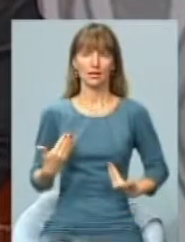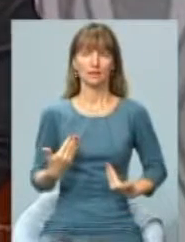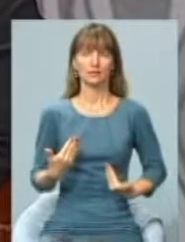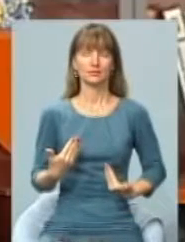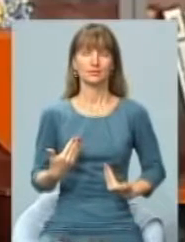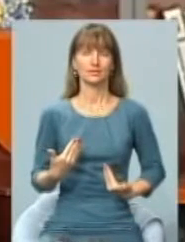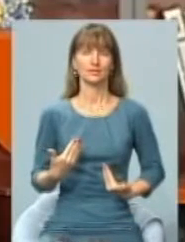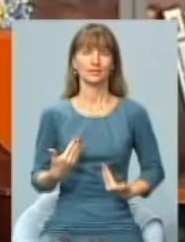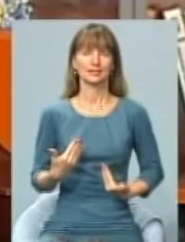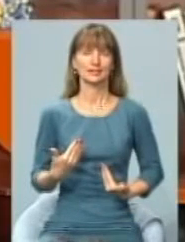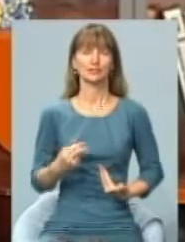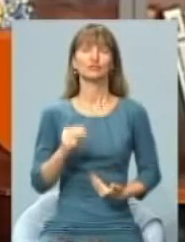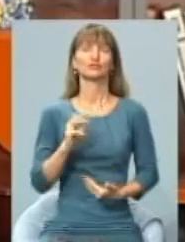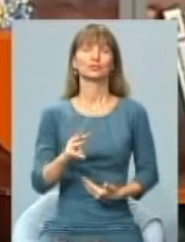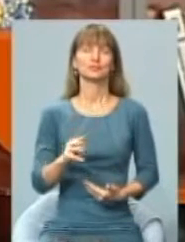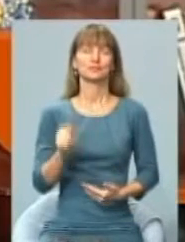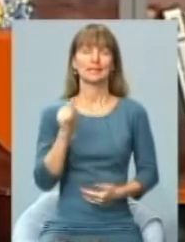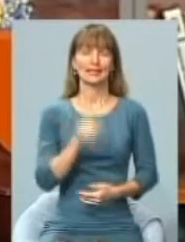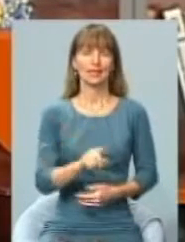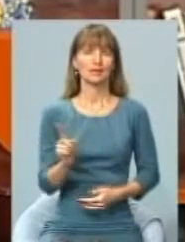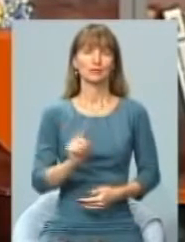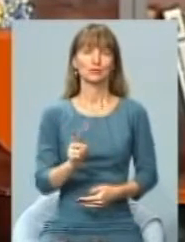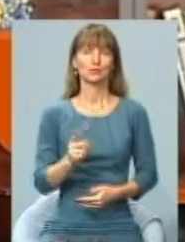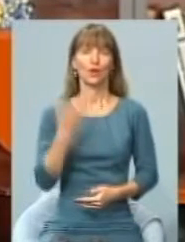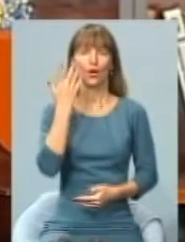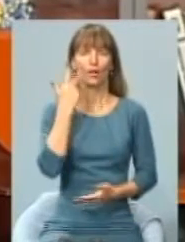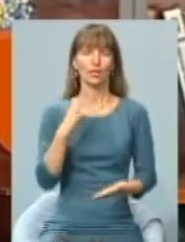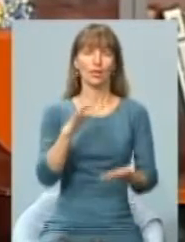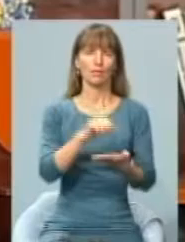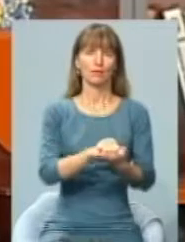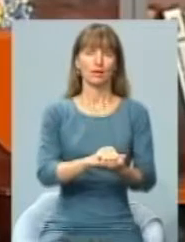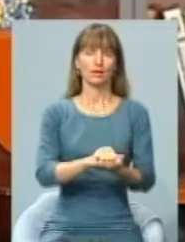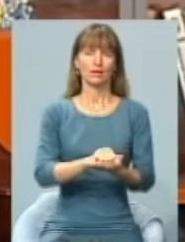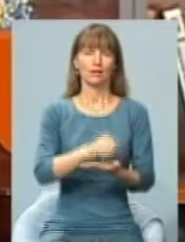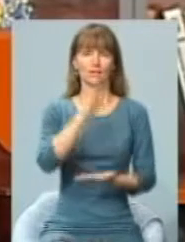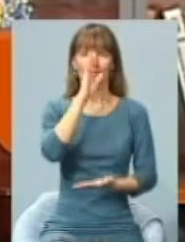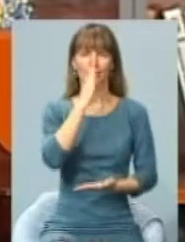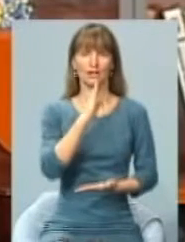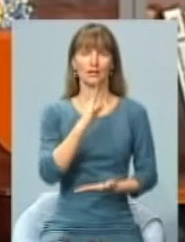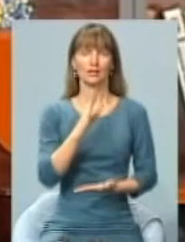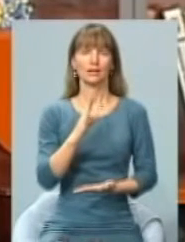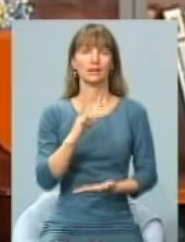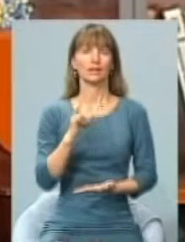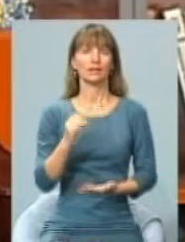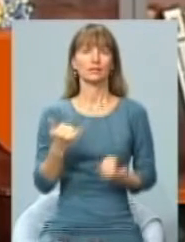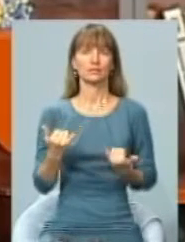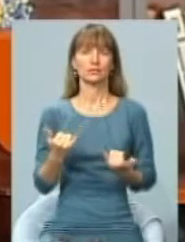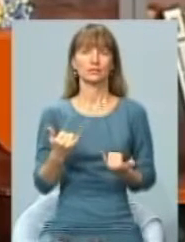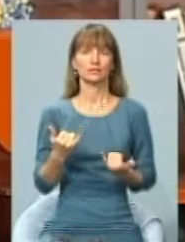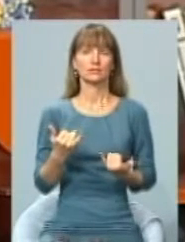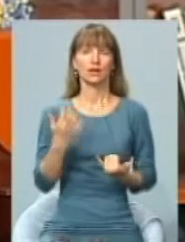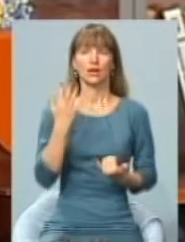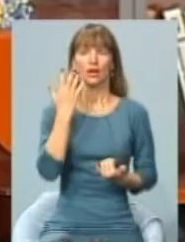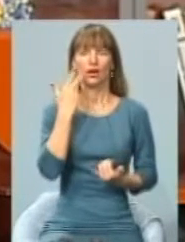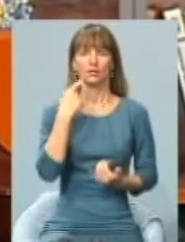Чим? Ну, тем, что когда нападали враги, ну, это ж как бы не сейчас, когда уже были настоящие